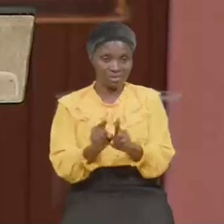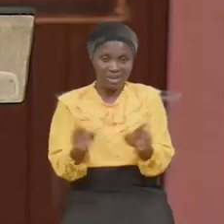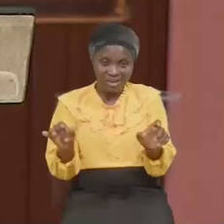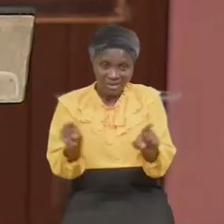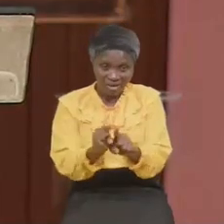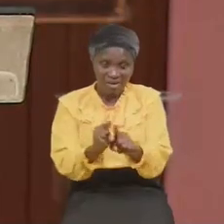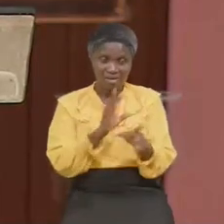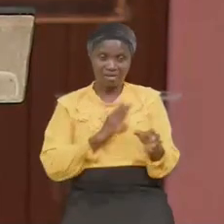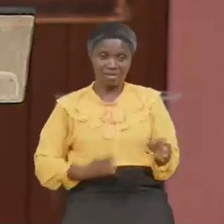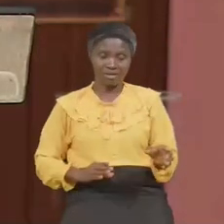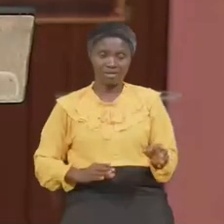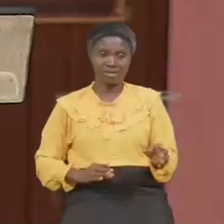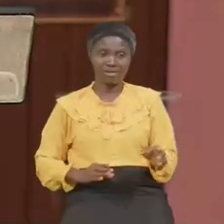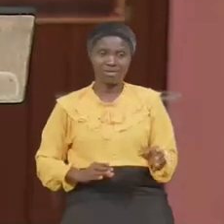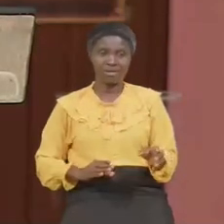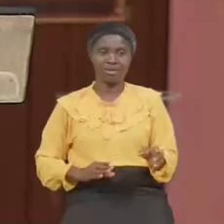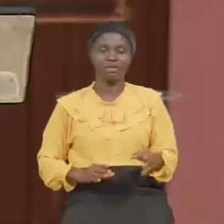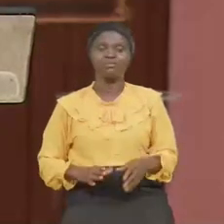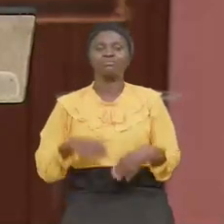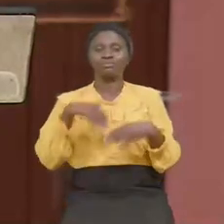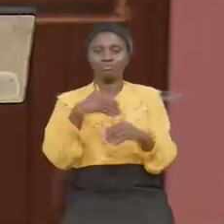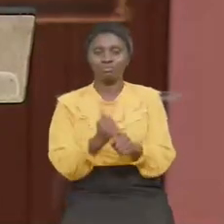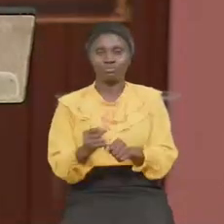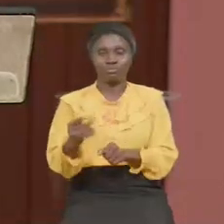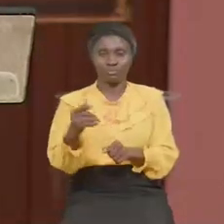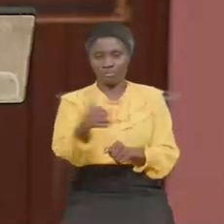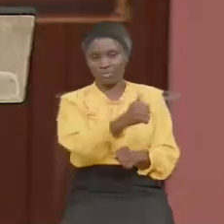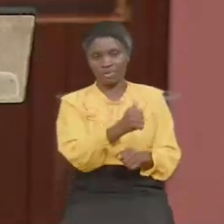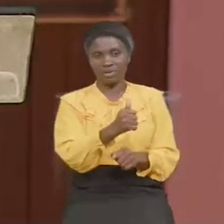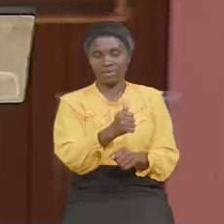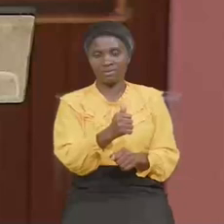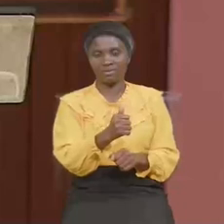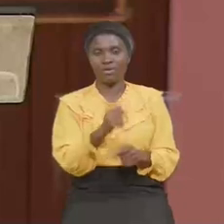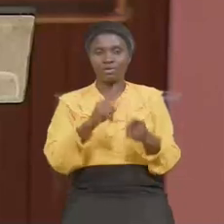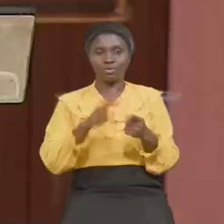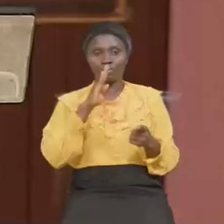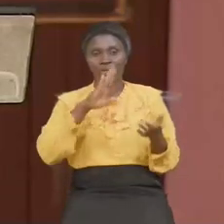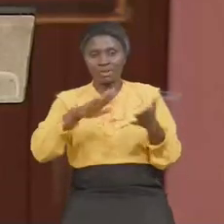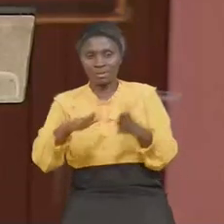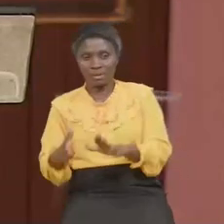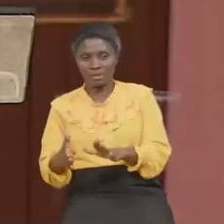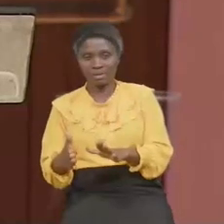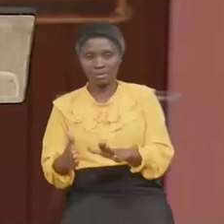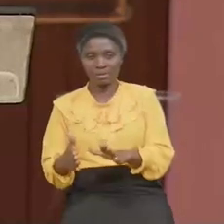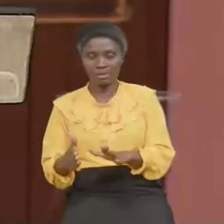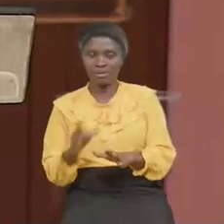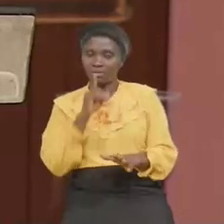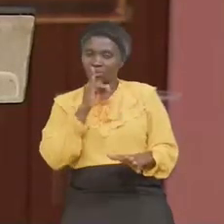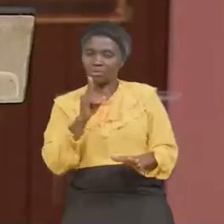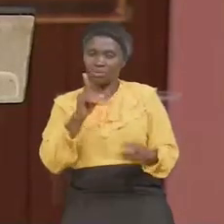de même, ainsi vous-même, regardez-vous comme mort au péché, et comme